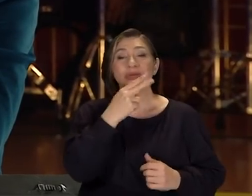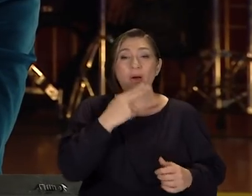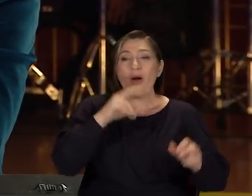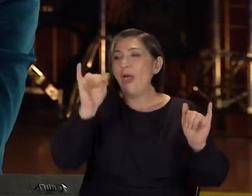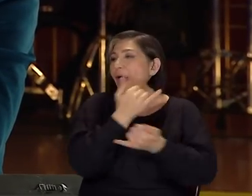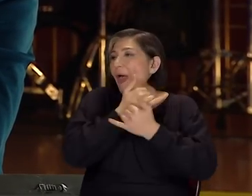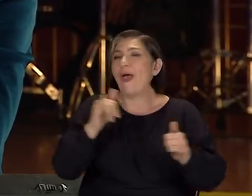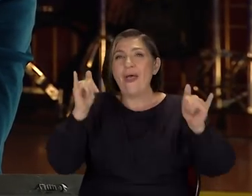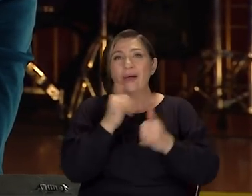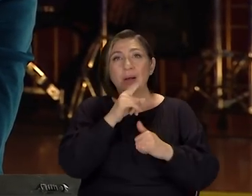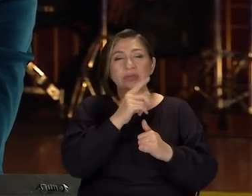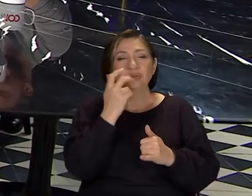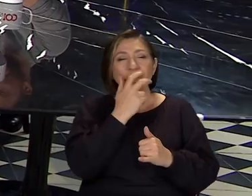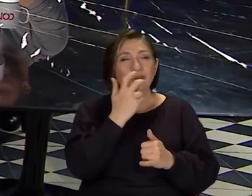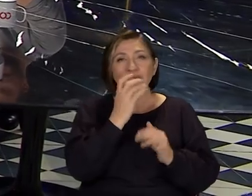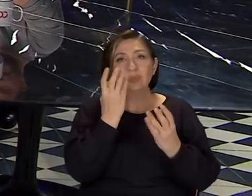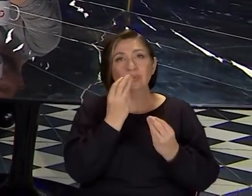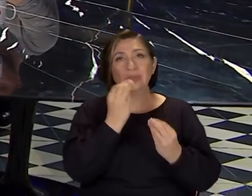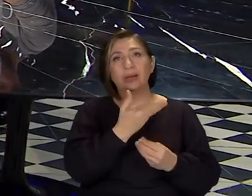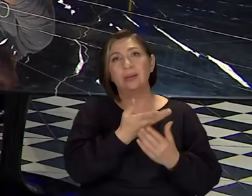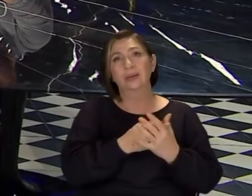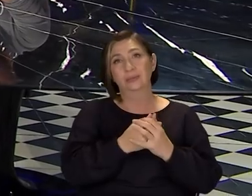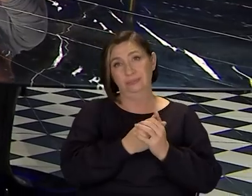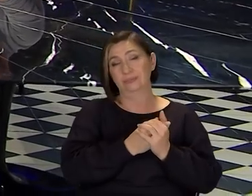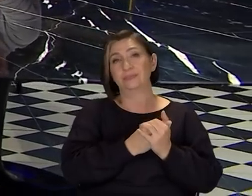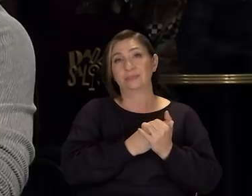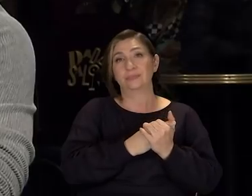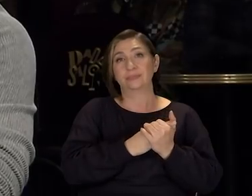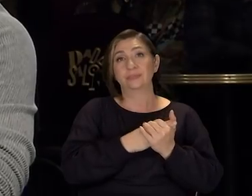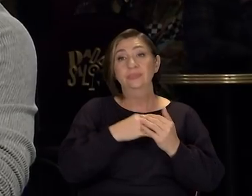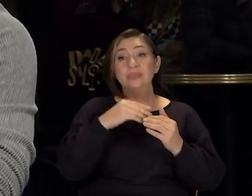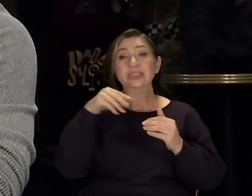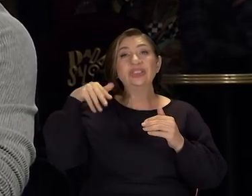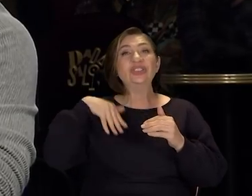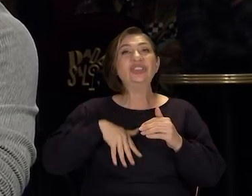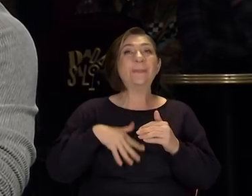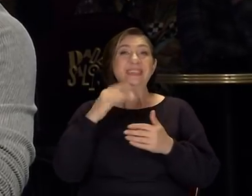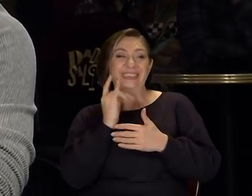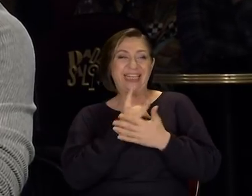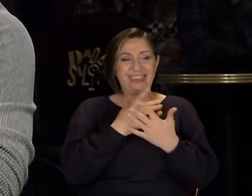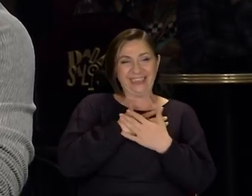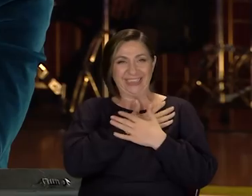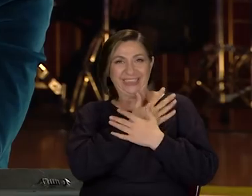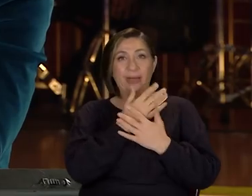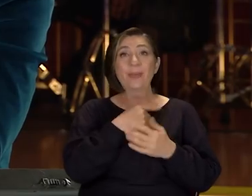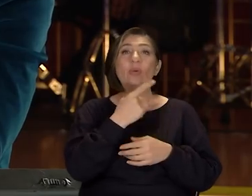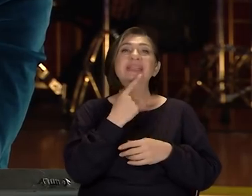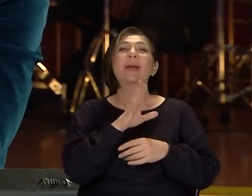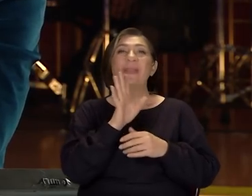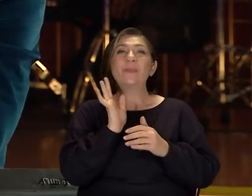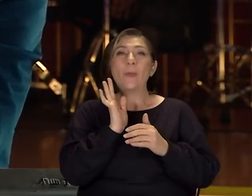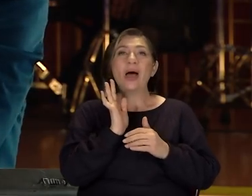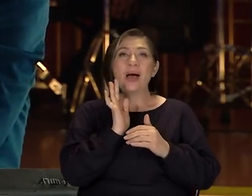hoplamalı zıplamalı. Genelde öyle yaptılar. Ya ha değil mi? Ama cep, çok iyi bir solist. Cep seksisi. Evet yani ben onu söylemeyeyim ama.